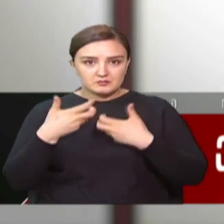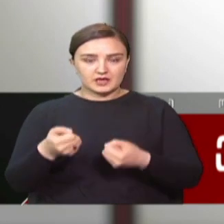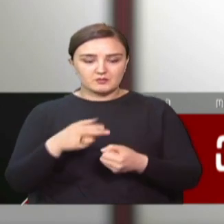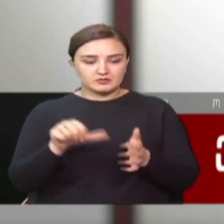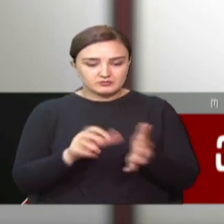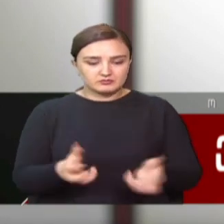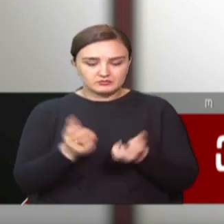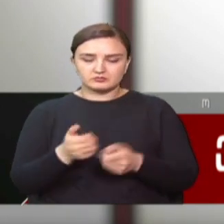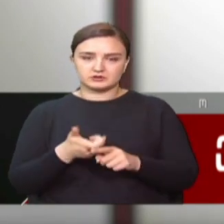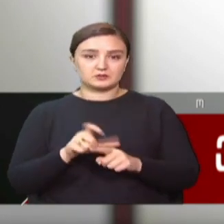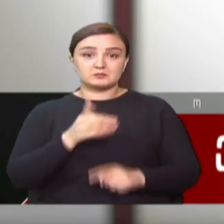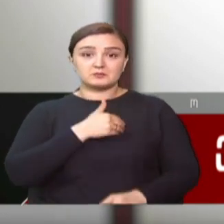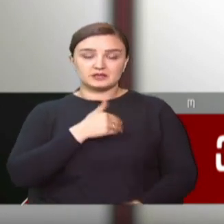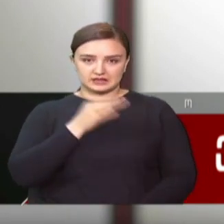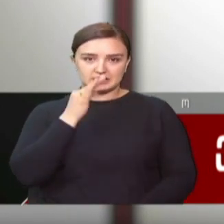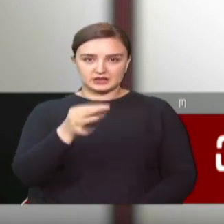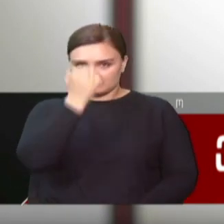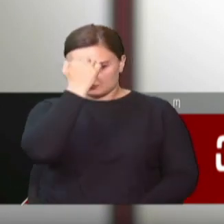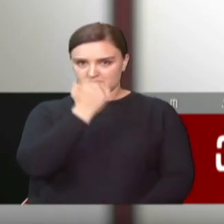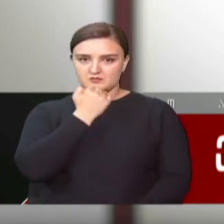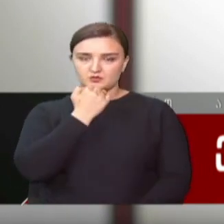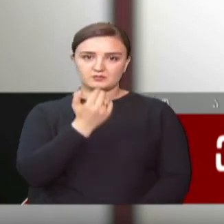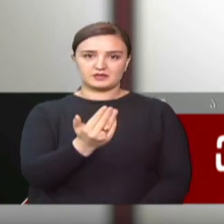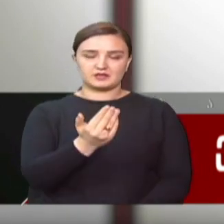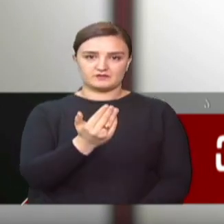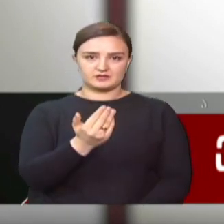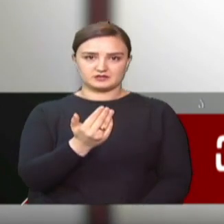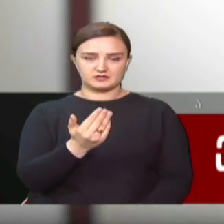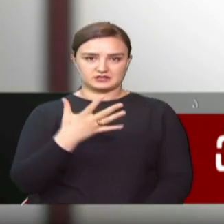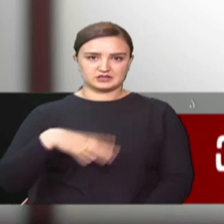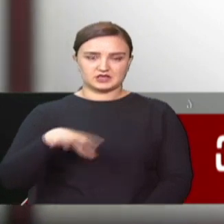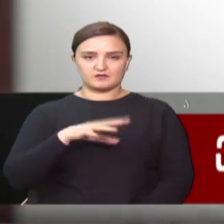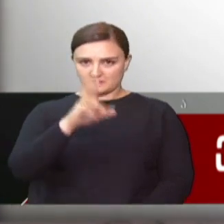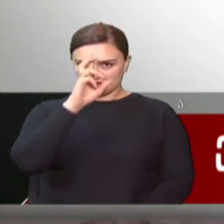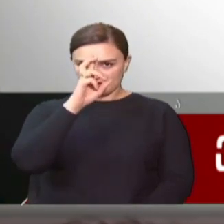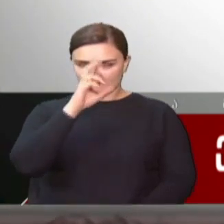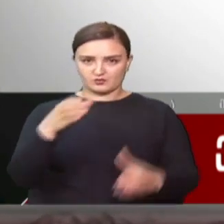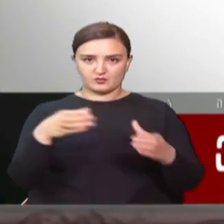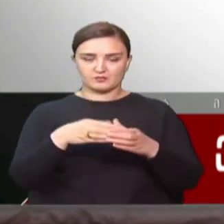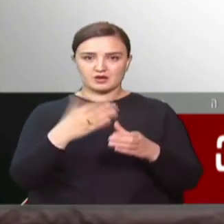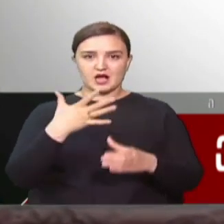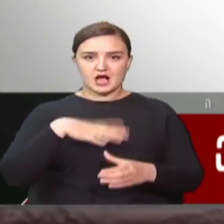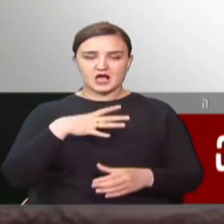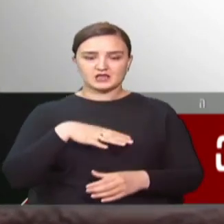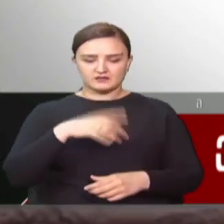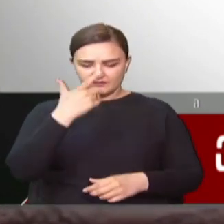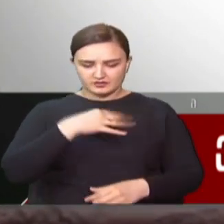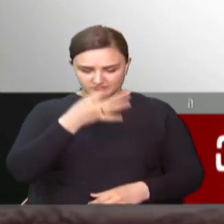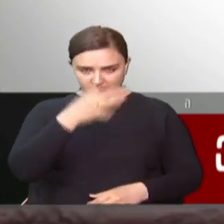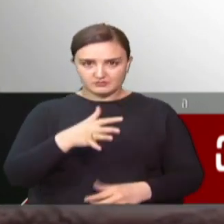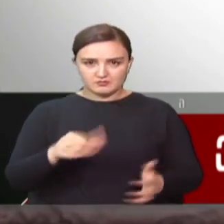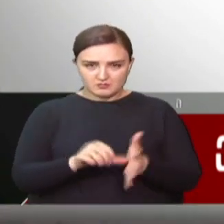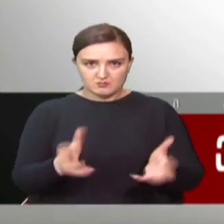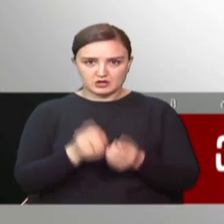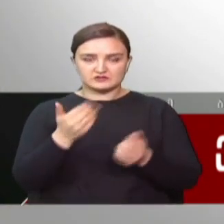მხარდაჭერას. მინდა ვისარგებლო შემთხვევით და კვლავ მადლობა გადაუხადო თქვენს აღმატებულებას, საქართველოს მთავრობასა და თავდადებულ ქართველ მაშველებს, თქვენი